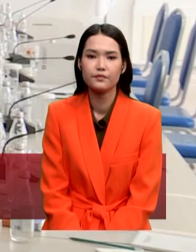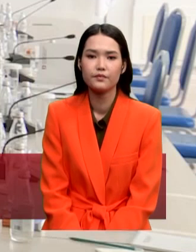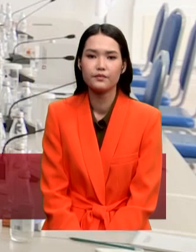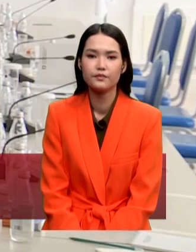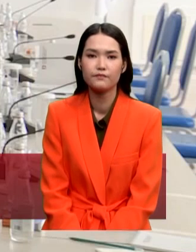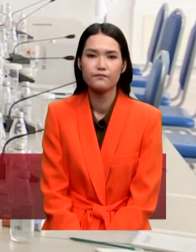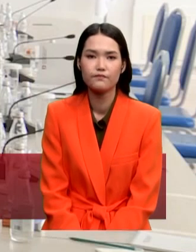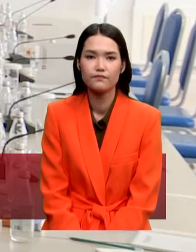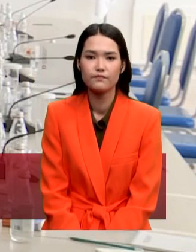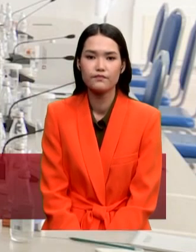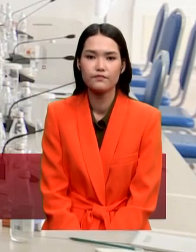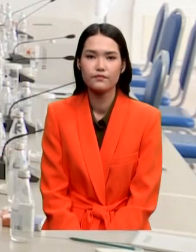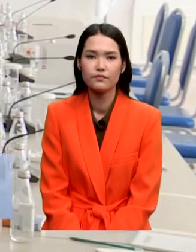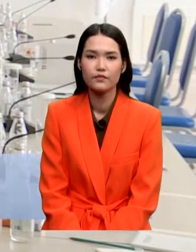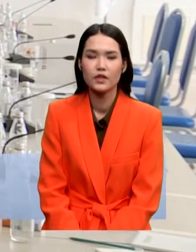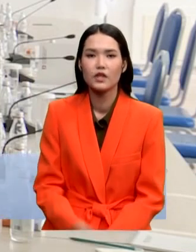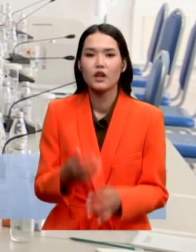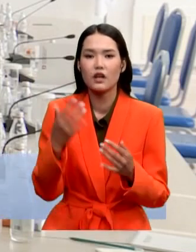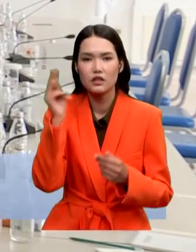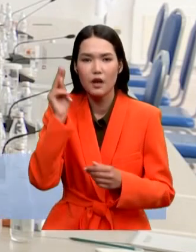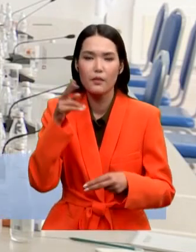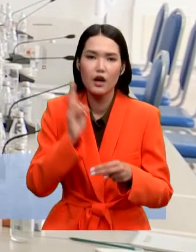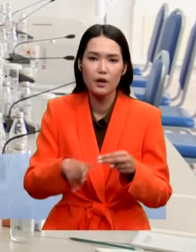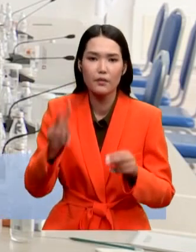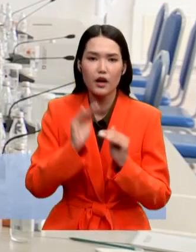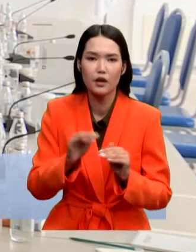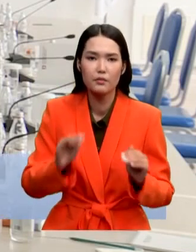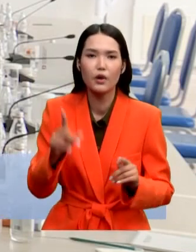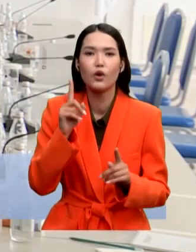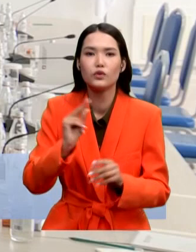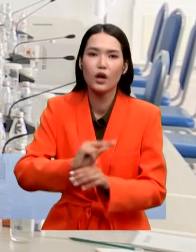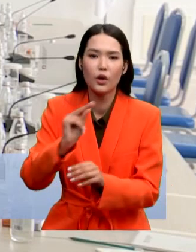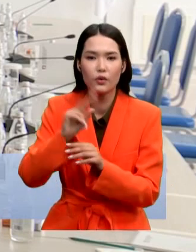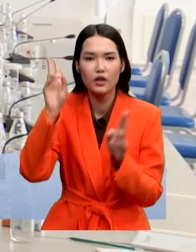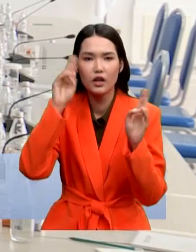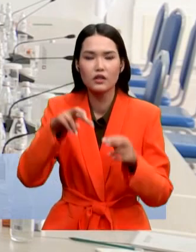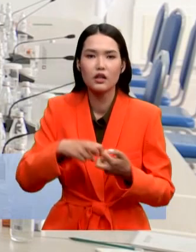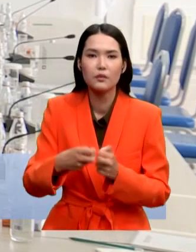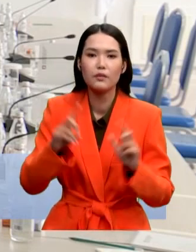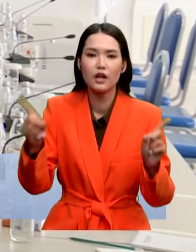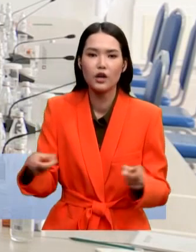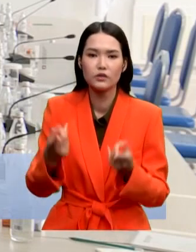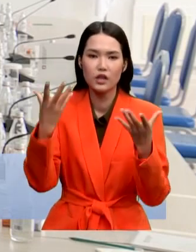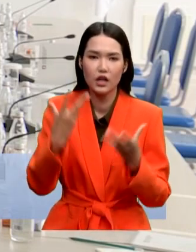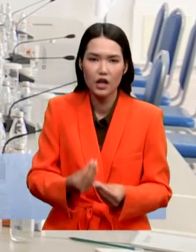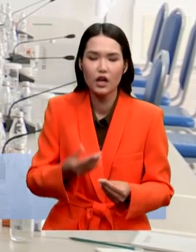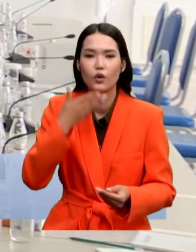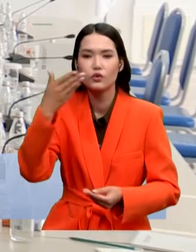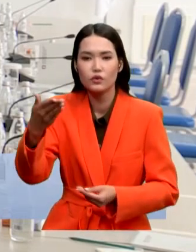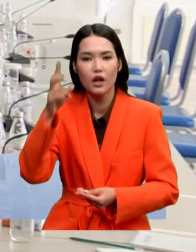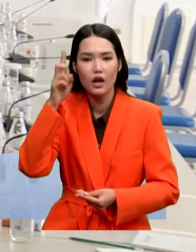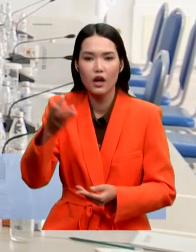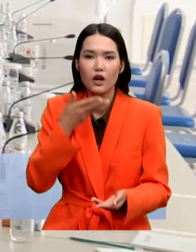Вопрос поднимается, что сабақ бітті, балаларға не оқытатынды білмеймін деген мәселе көтерілген кезде қисынсыз қойылған сұрақ деуге